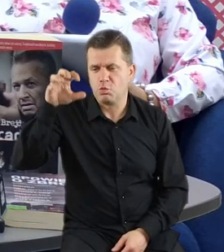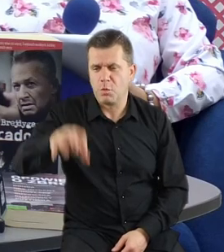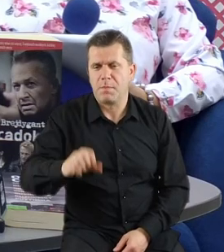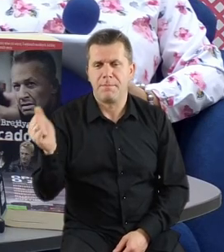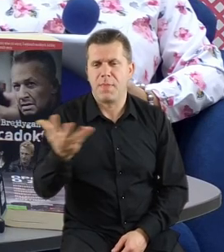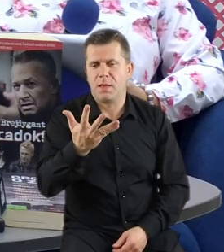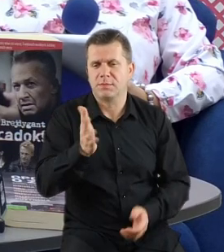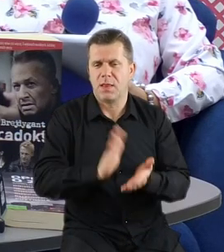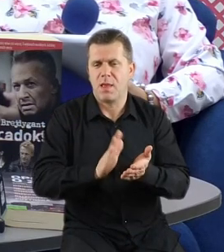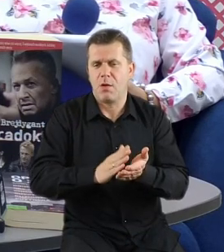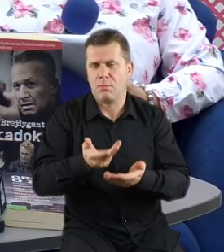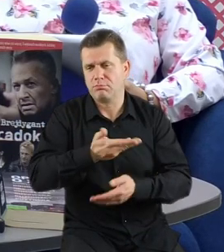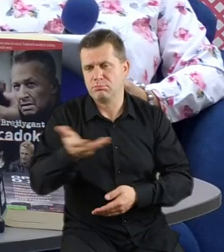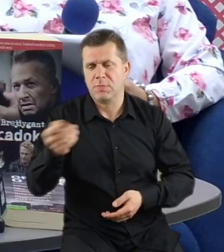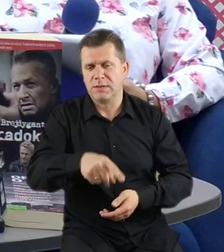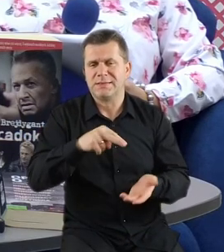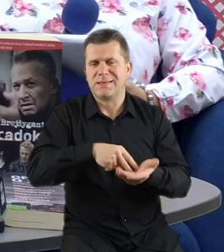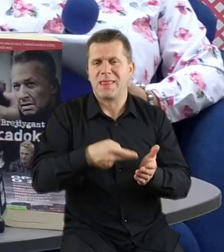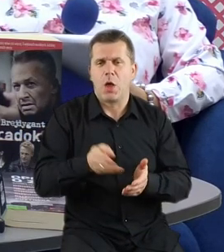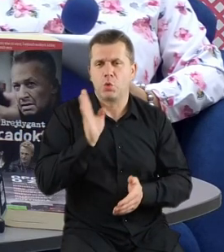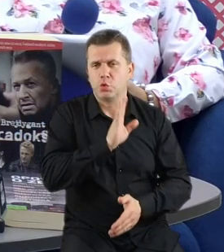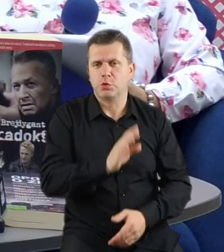tam 5 laureatów z tym scenariuszem